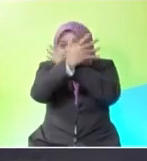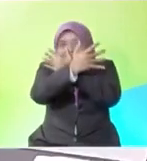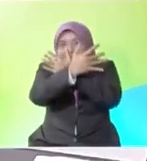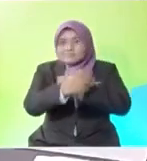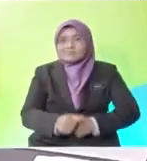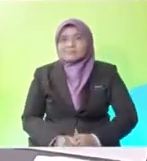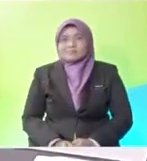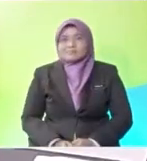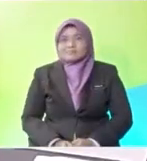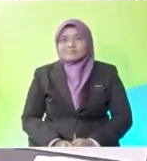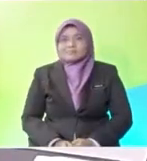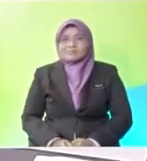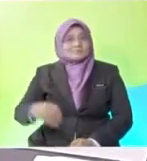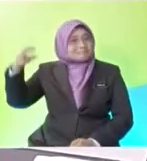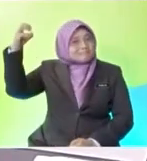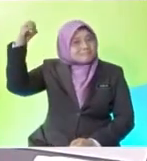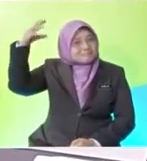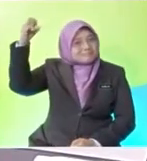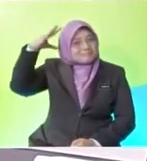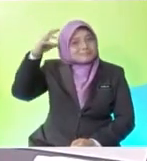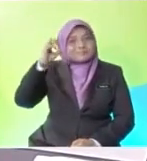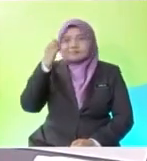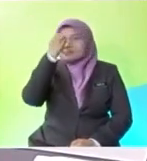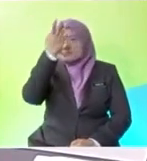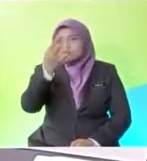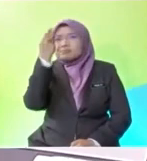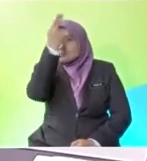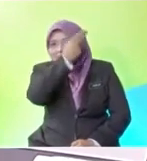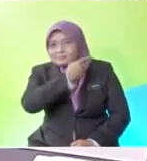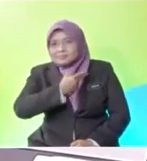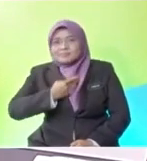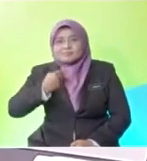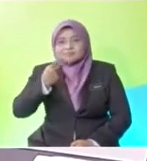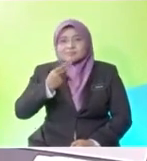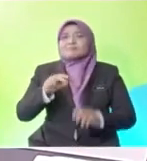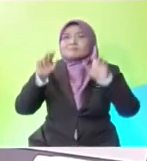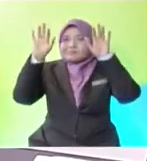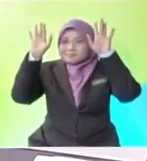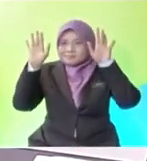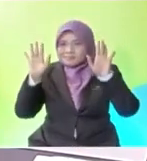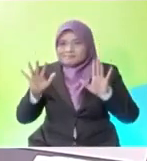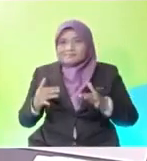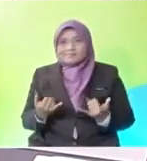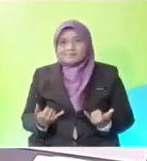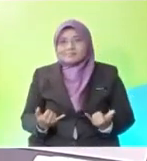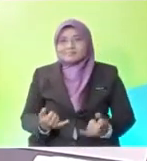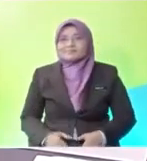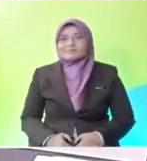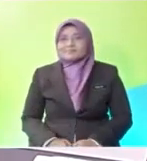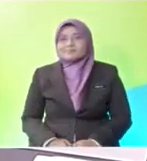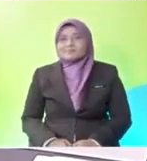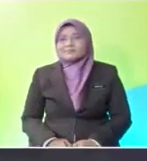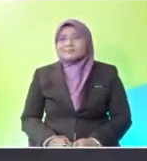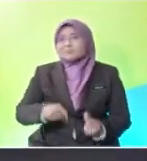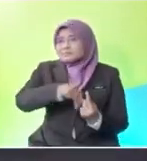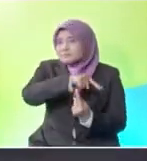itu sebagai memberitahu saya Saya punya alat ini akan berfungsi dan beri nampak Dalam Gelap betul bila hujan gelap